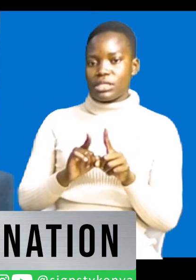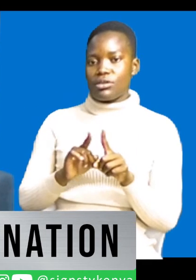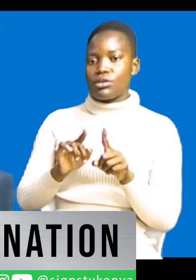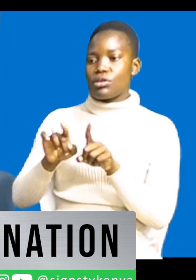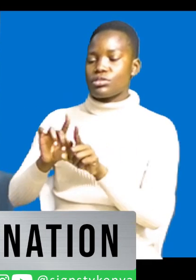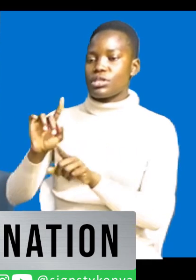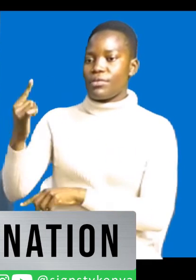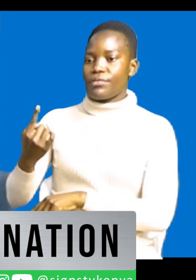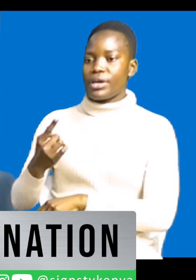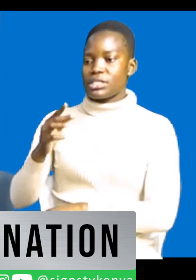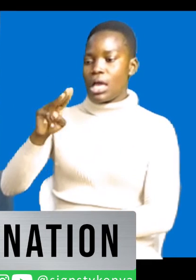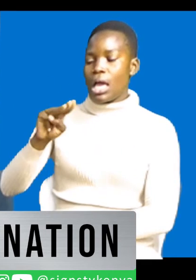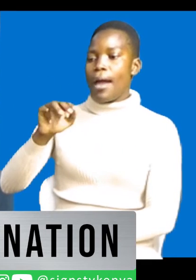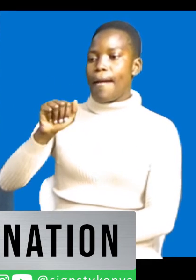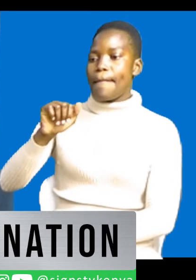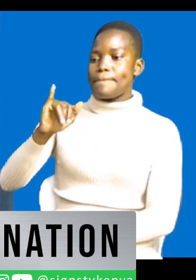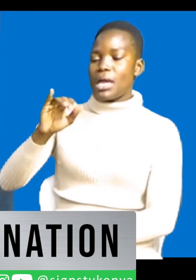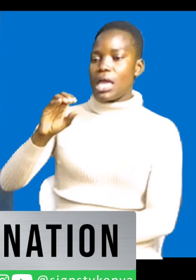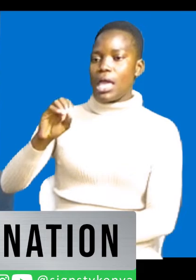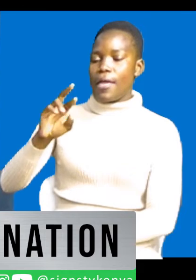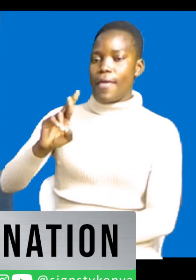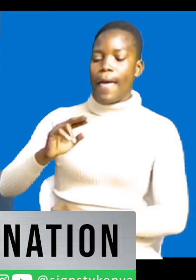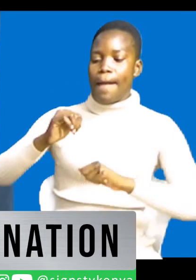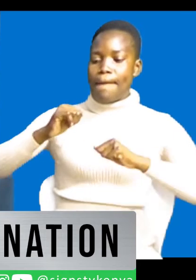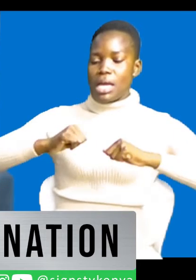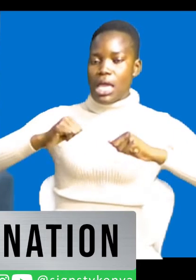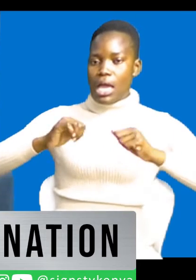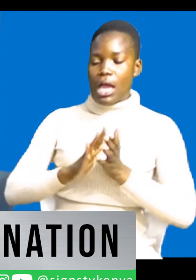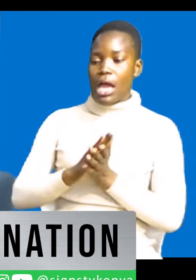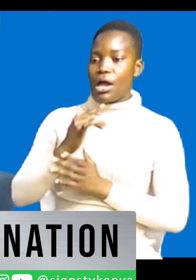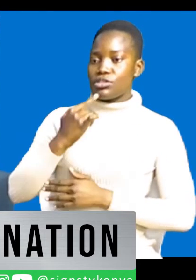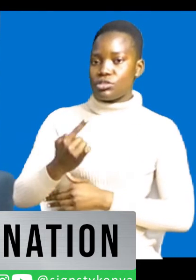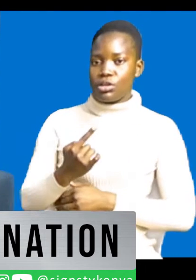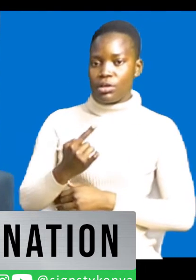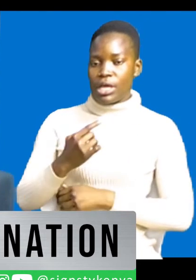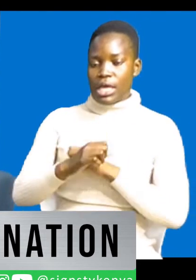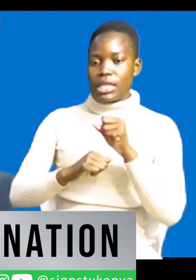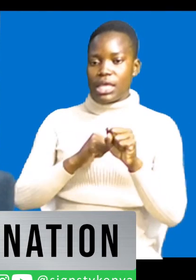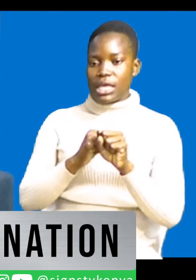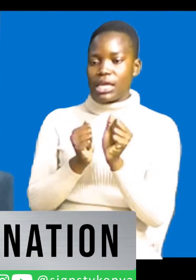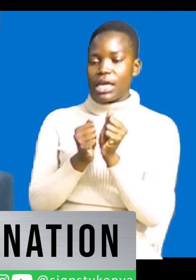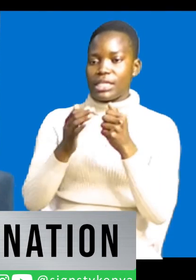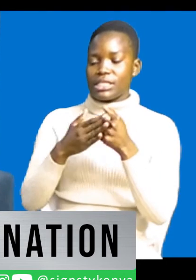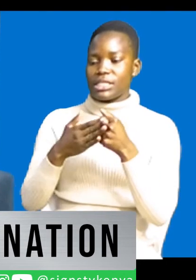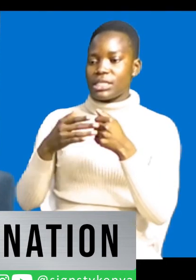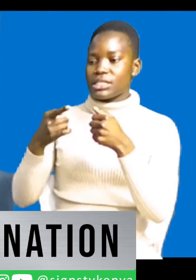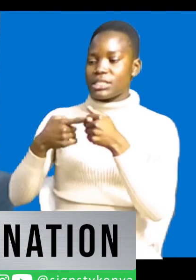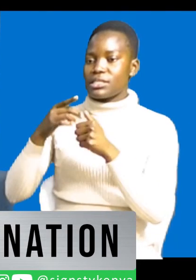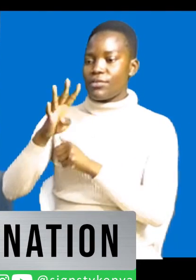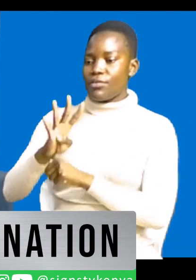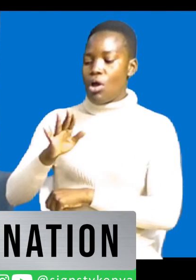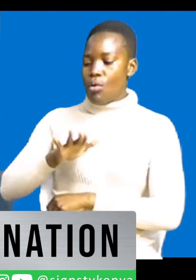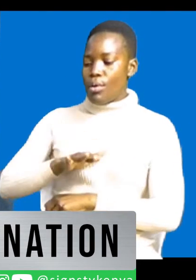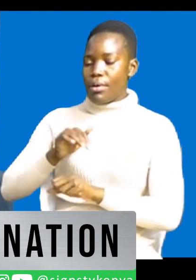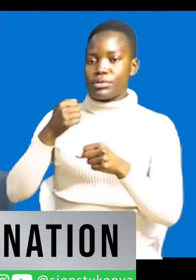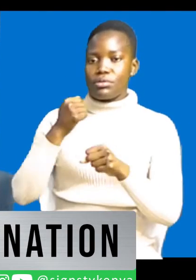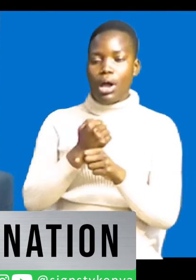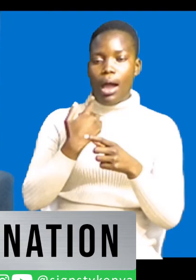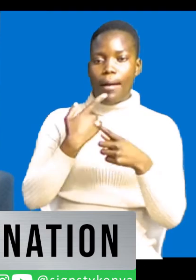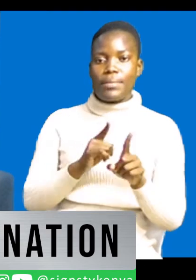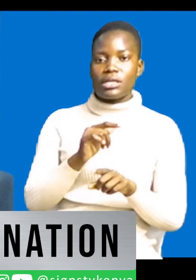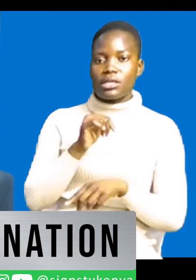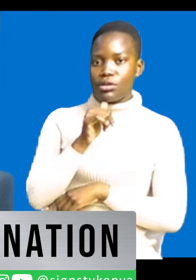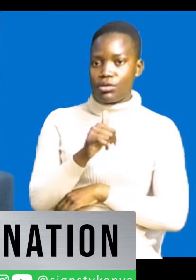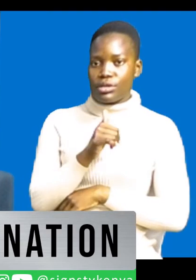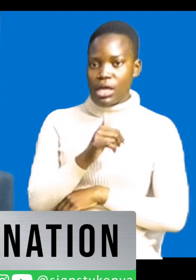the first mayor. You know, she was the mayor of Kisumu in 1964. And it shows you women can do this 1964. Yes. Yes, it shows women can do these things. Lakini si lazima